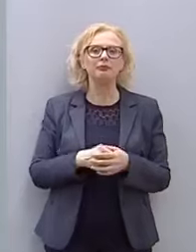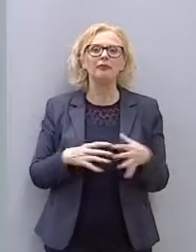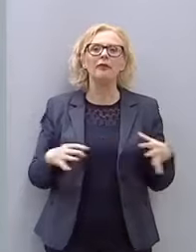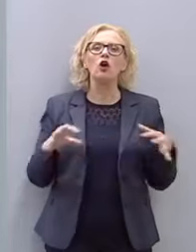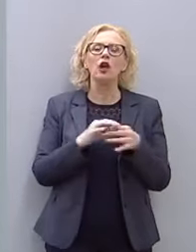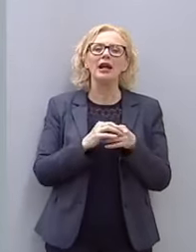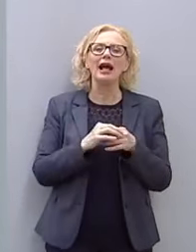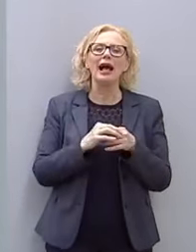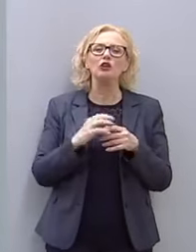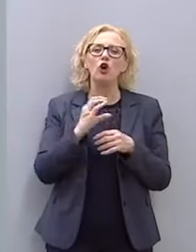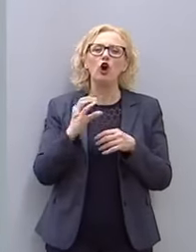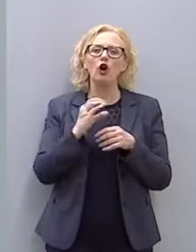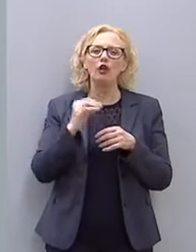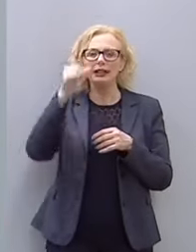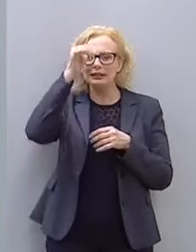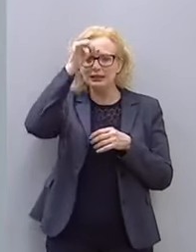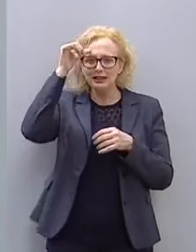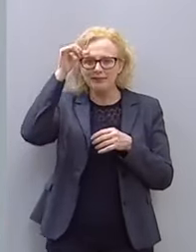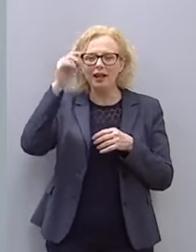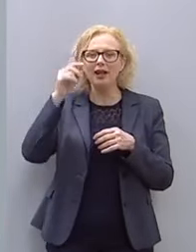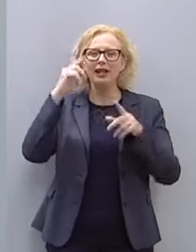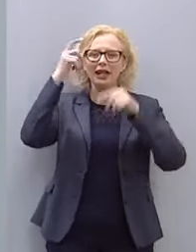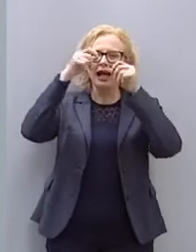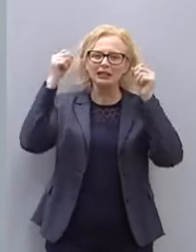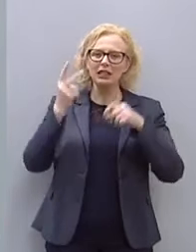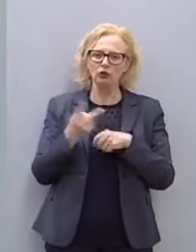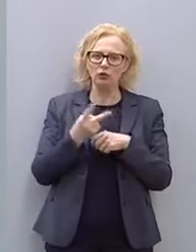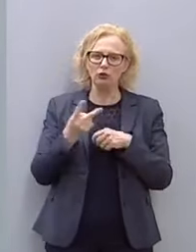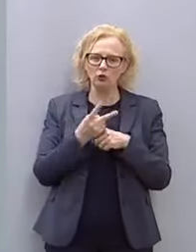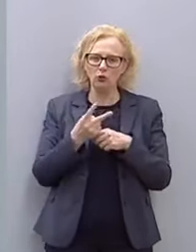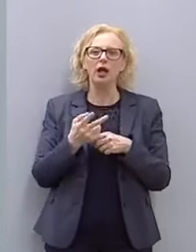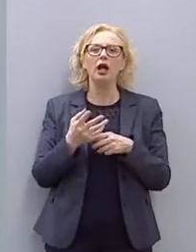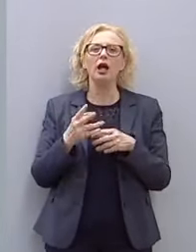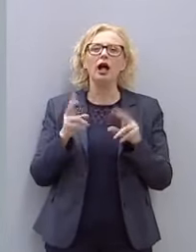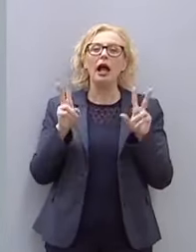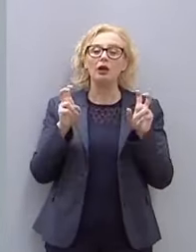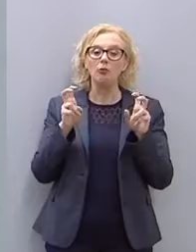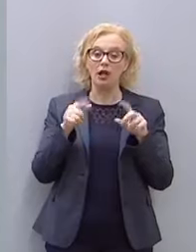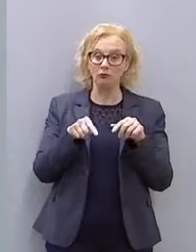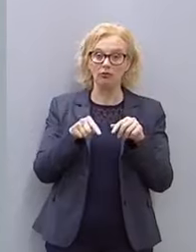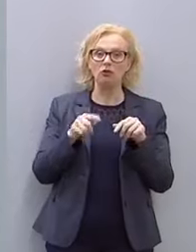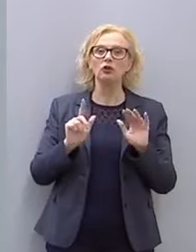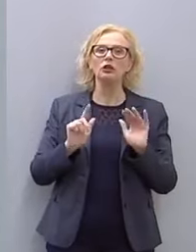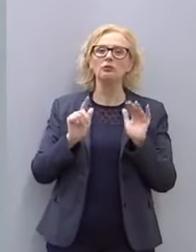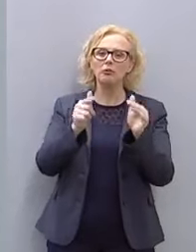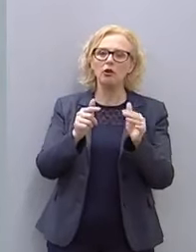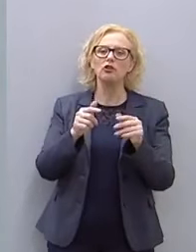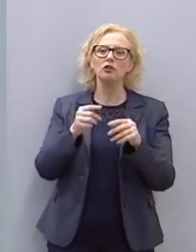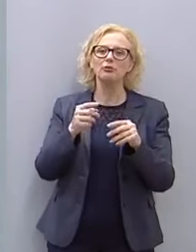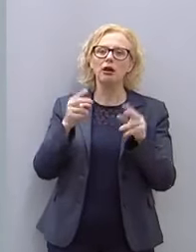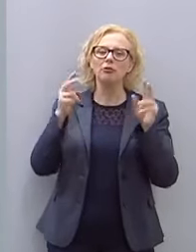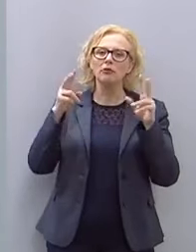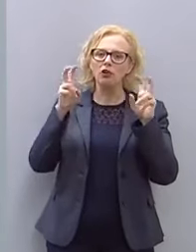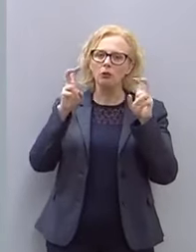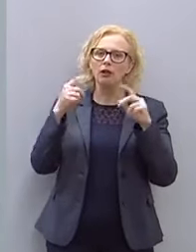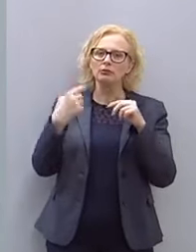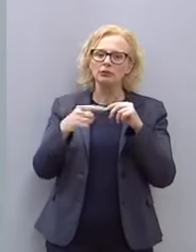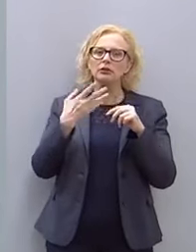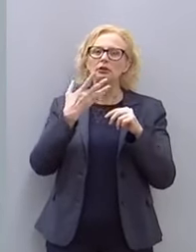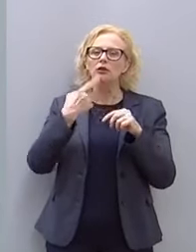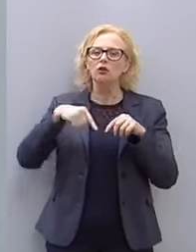estive che chiedeva se parliamo di ausili anche di colonia estiva e quindi il tema si pone settimana prossima un tema che vogliamo sicuramente